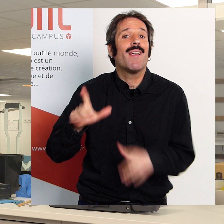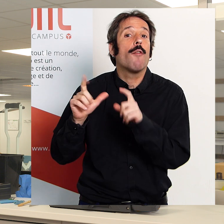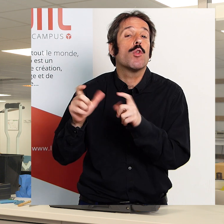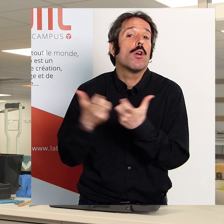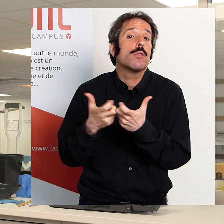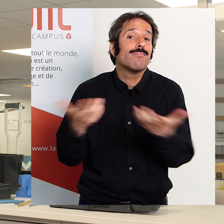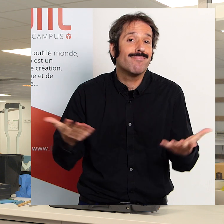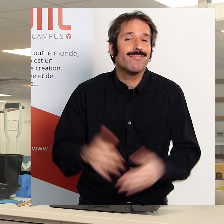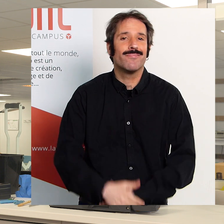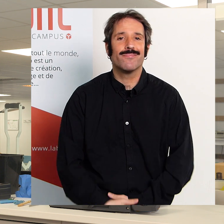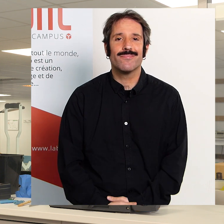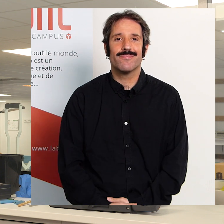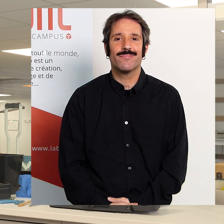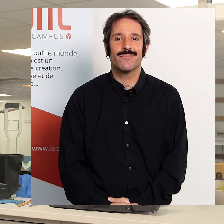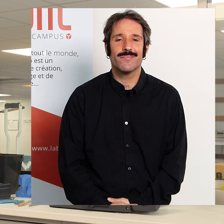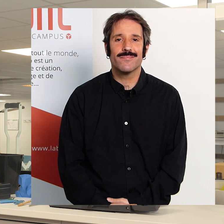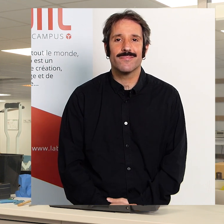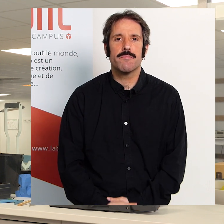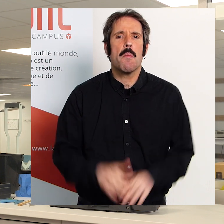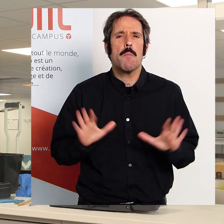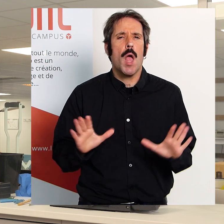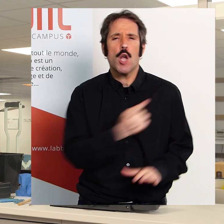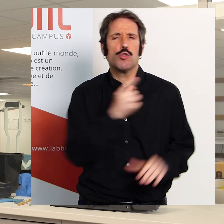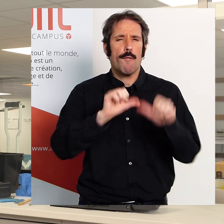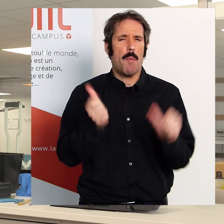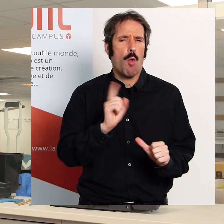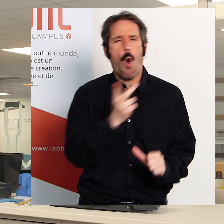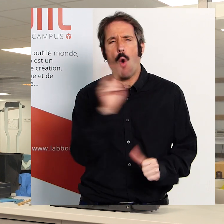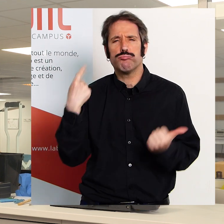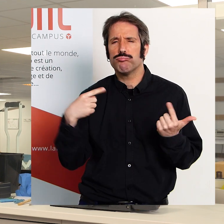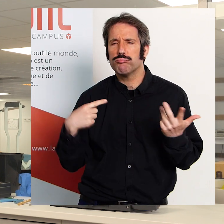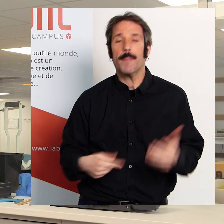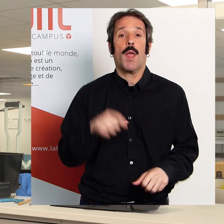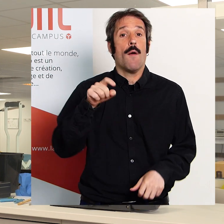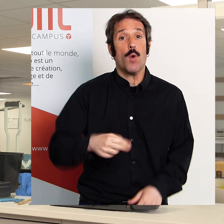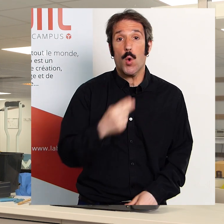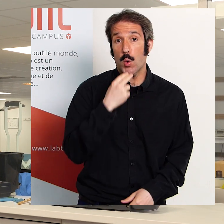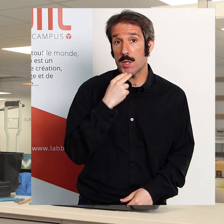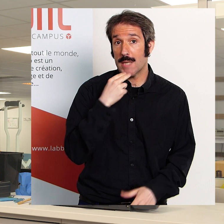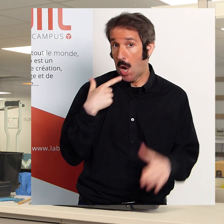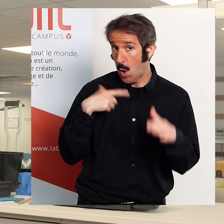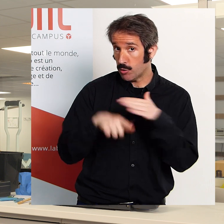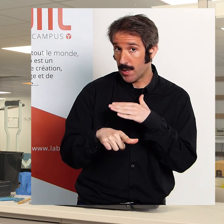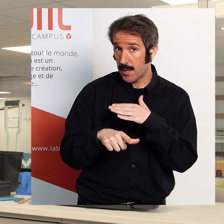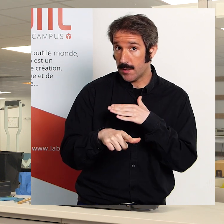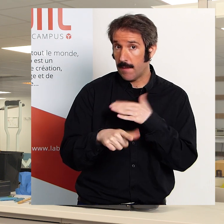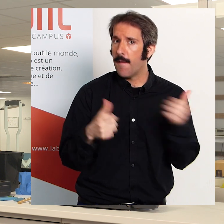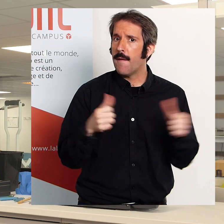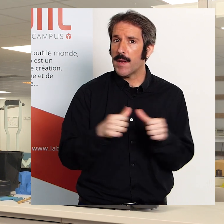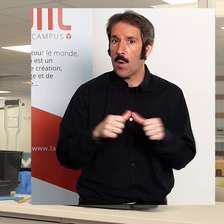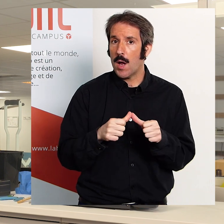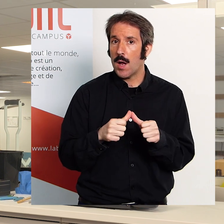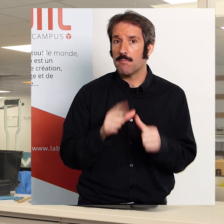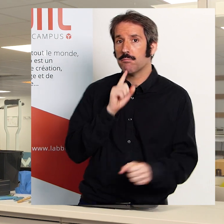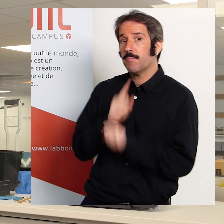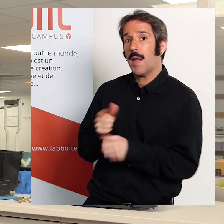.jpg est associé à la photo, mais ce n'est pas le seul format. Vous allez devoir utiliser un logiciel qui